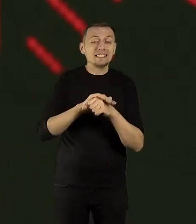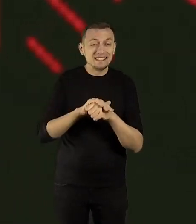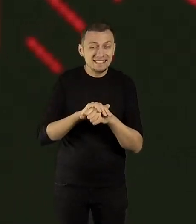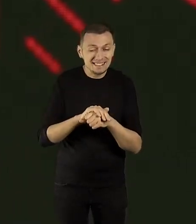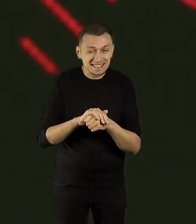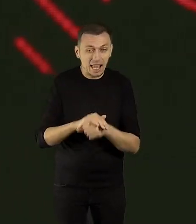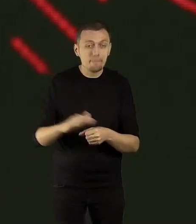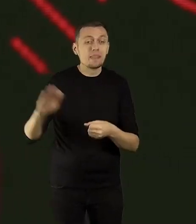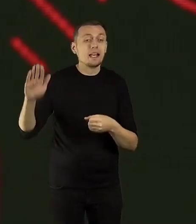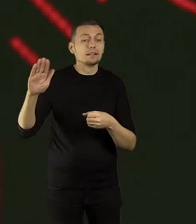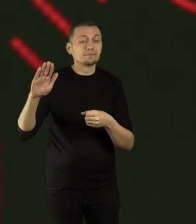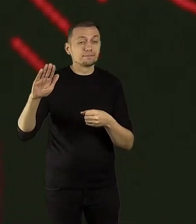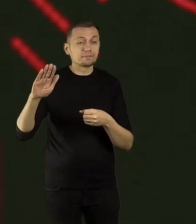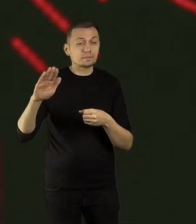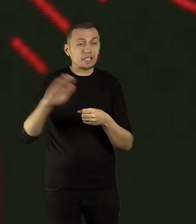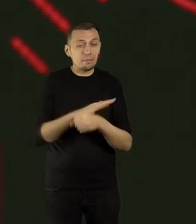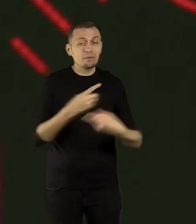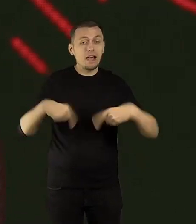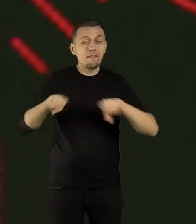tak naprawdę mówią to samo.